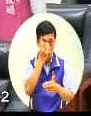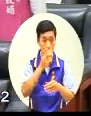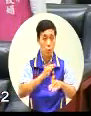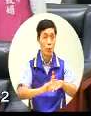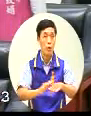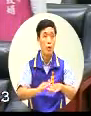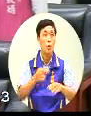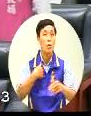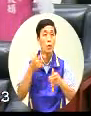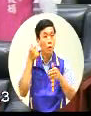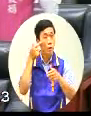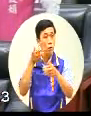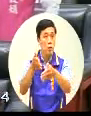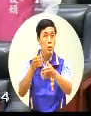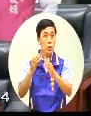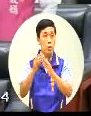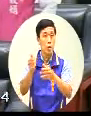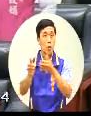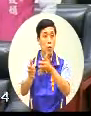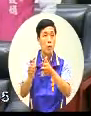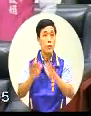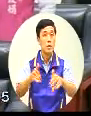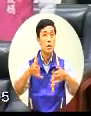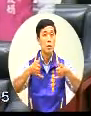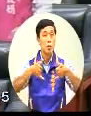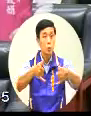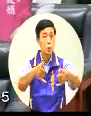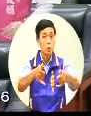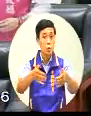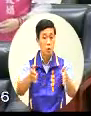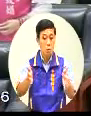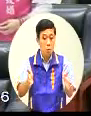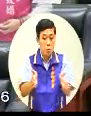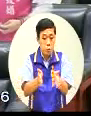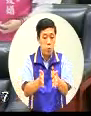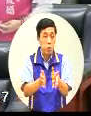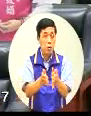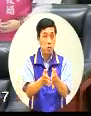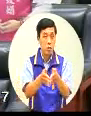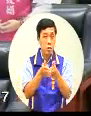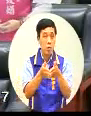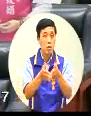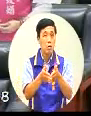长那现在这个道路要压缩了嘛那